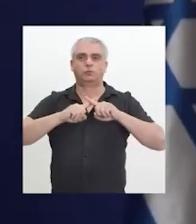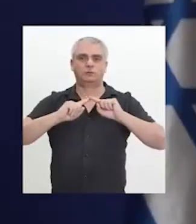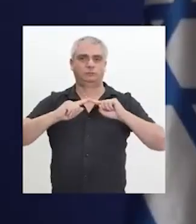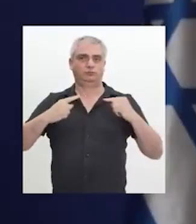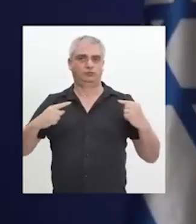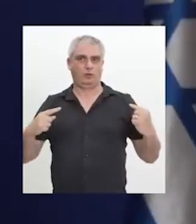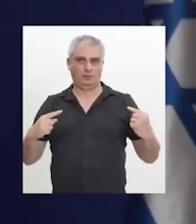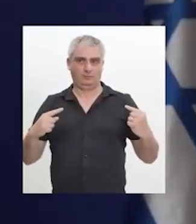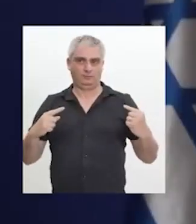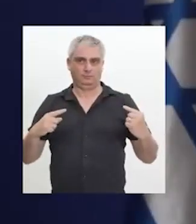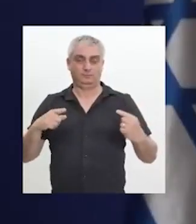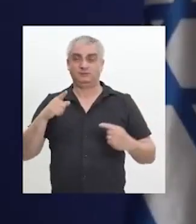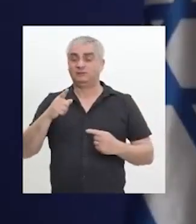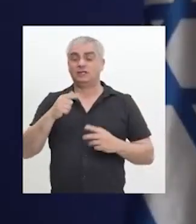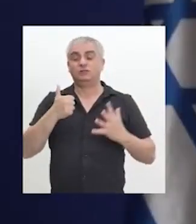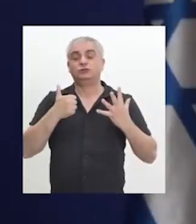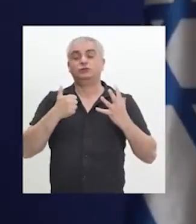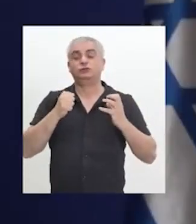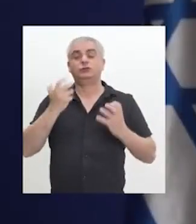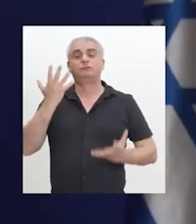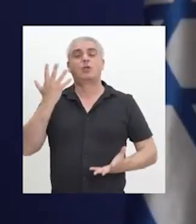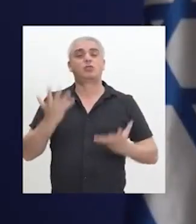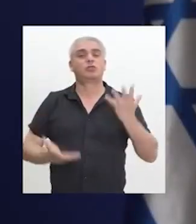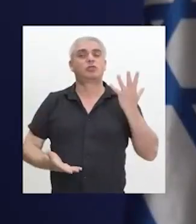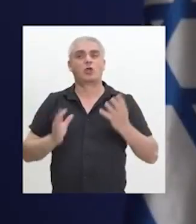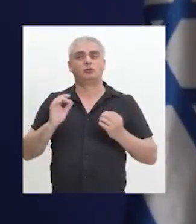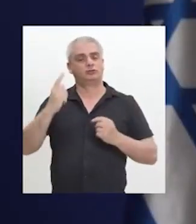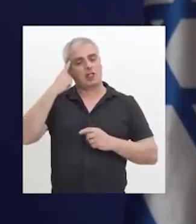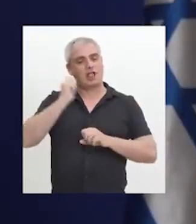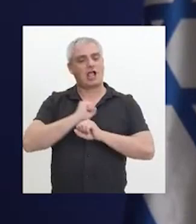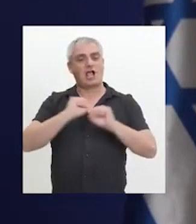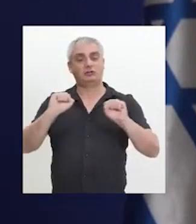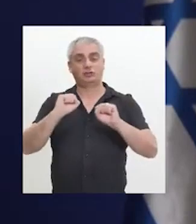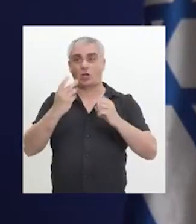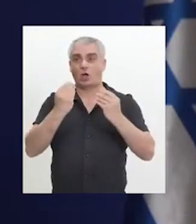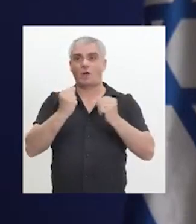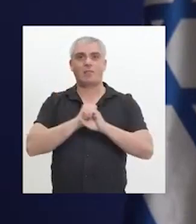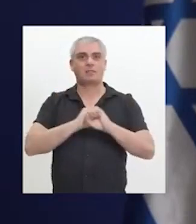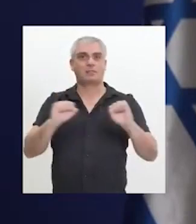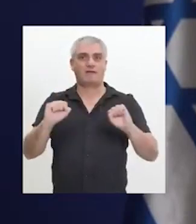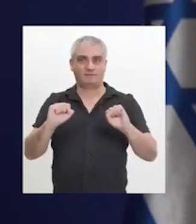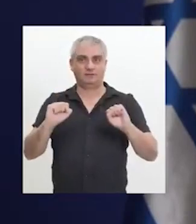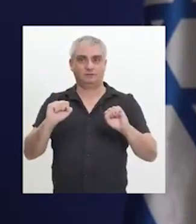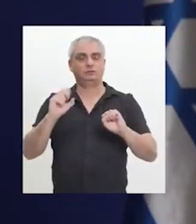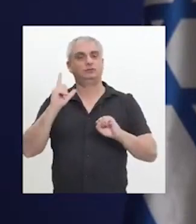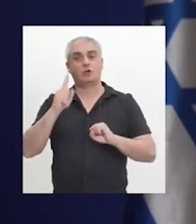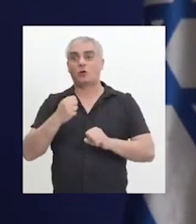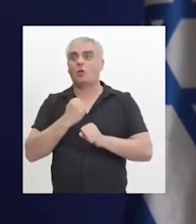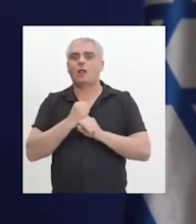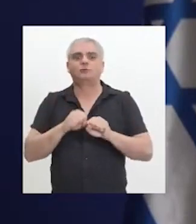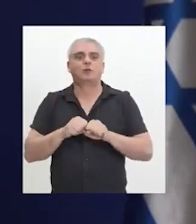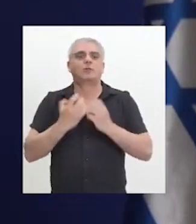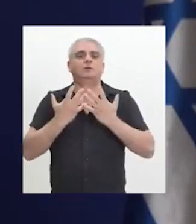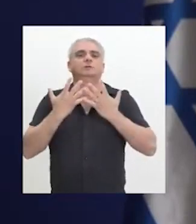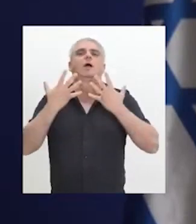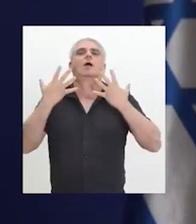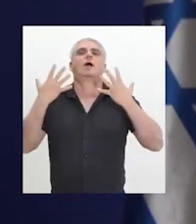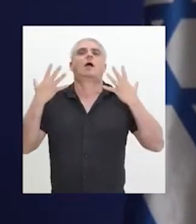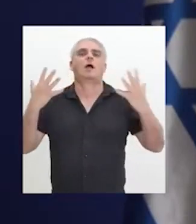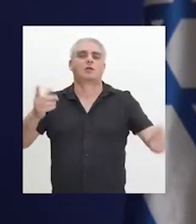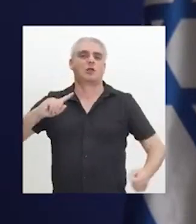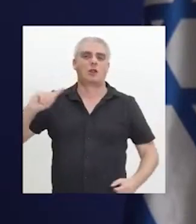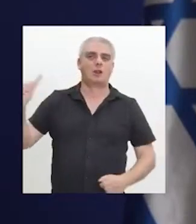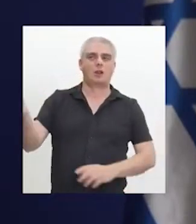שונים מדובר בכ-60 טון של ראשי קרב חומר נפץ אשר יכלו לגרום נזק אדיר ממדהים